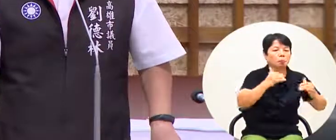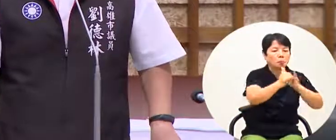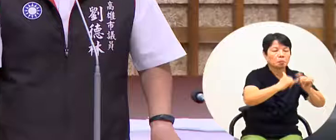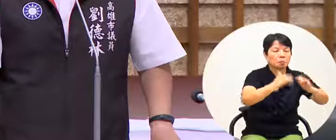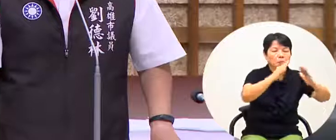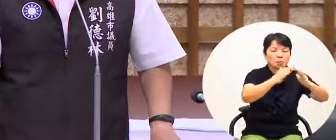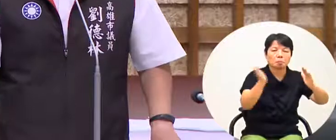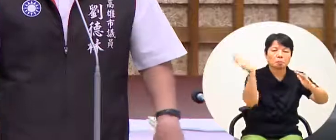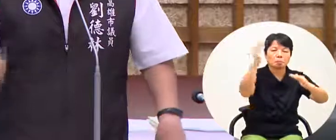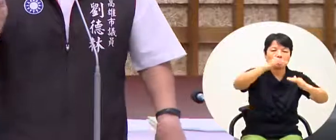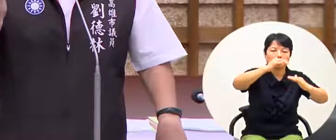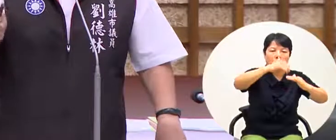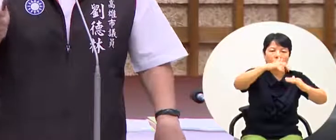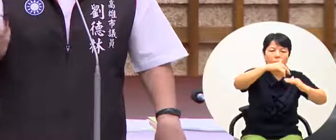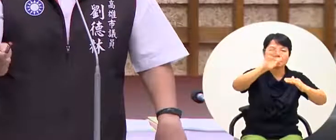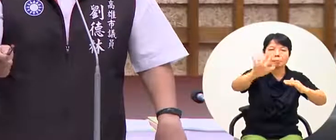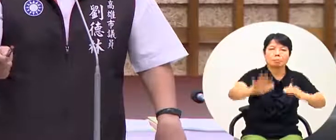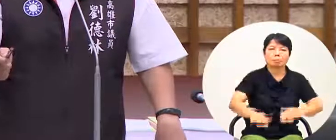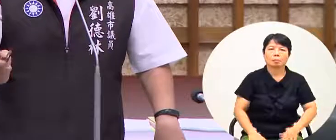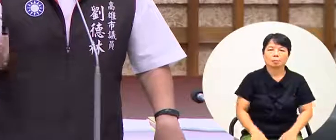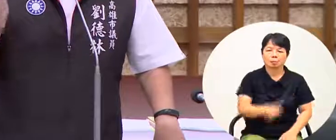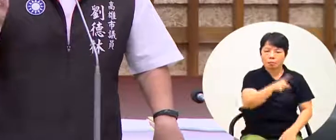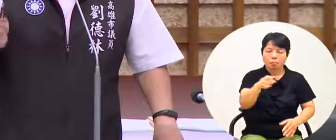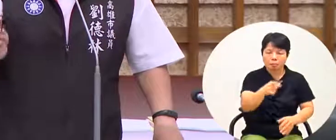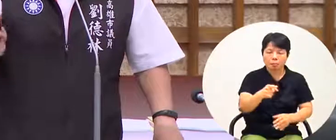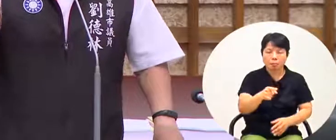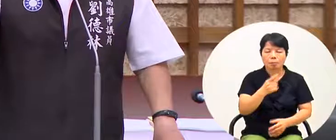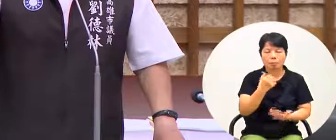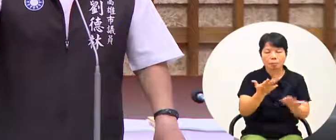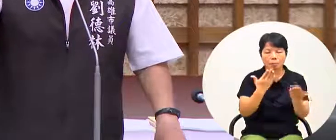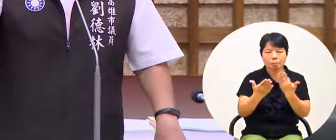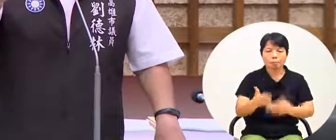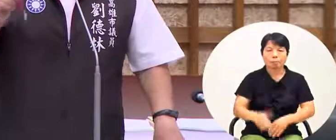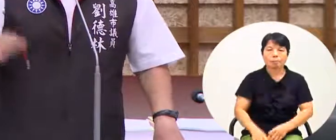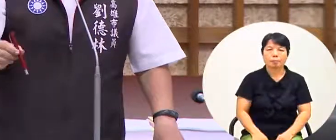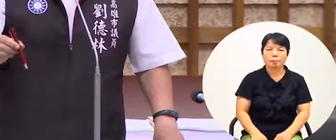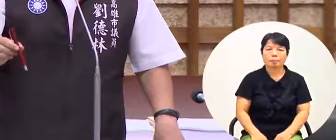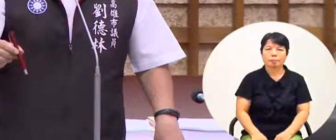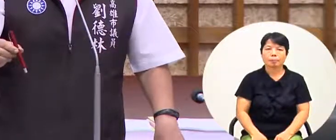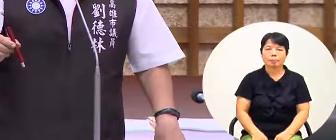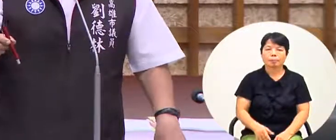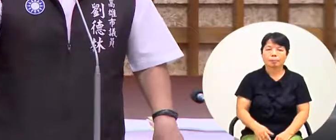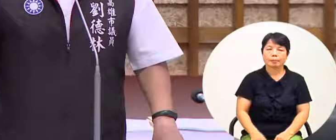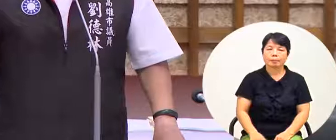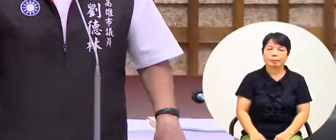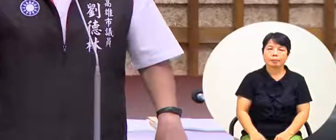认知这个问题。在认知的过程当中，未来在新